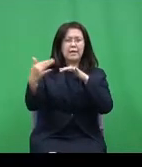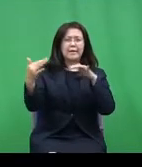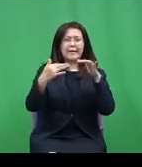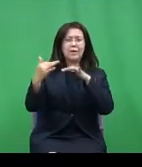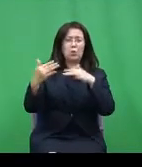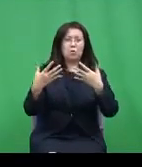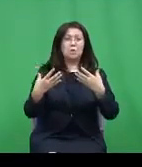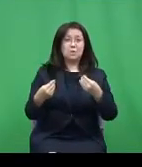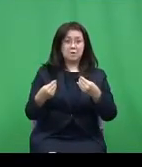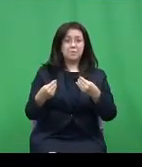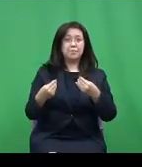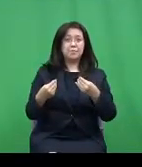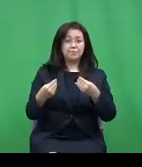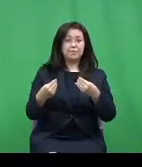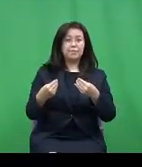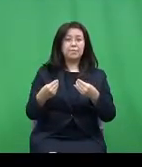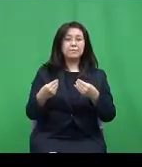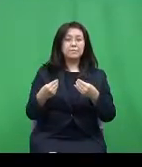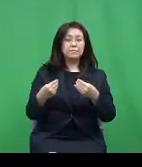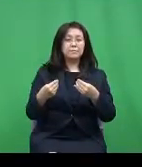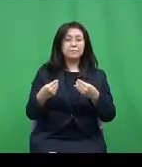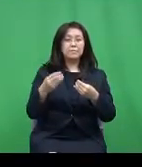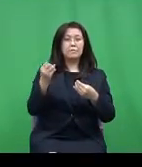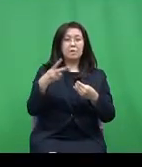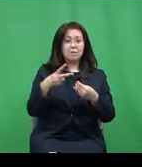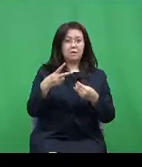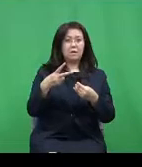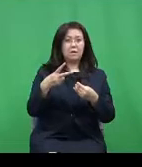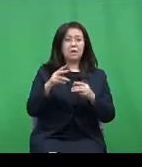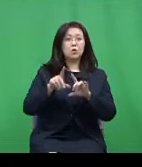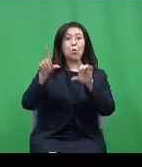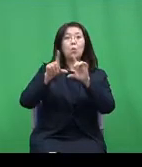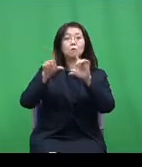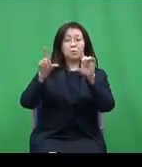も大激論もしましたし、まあ、それから